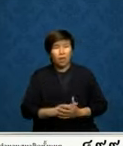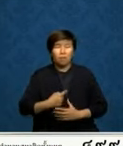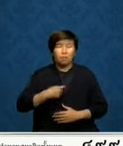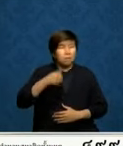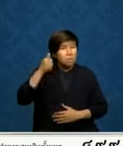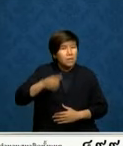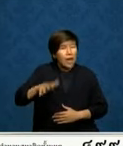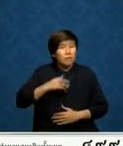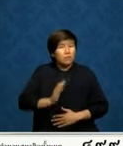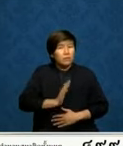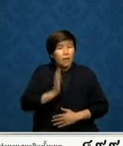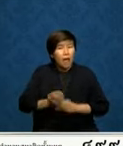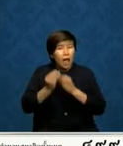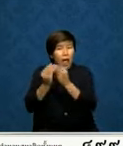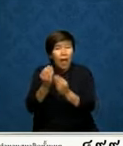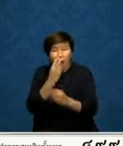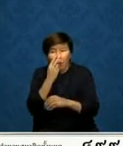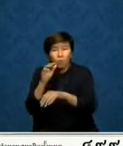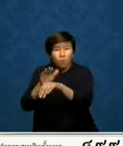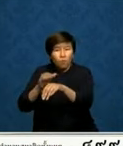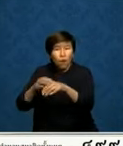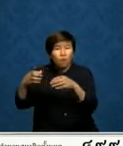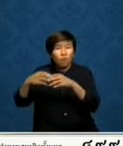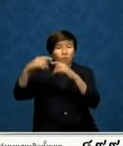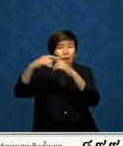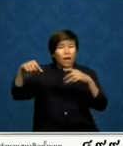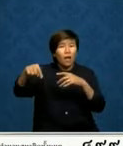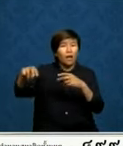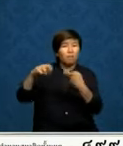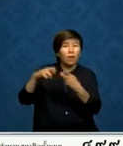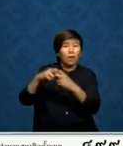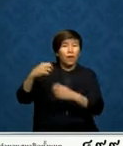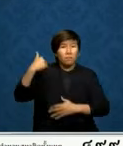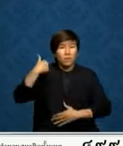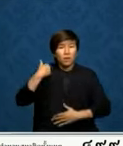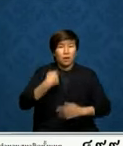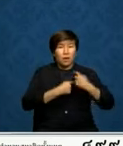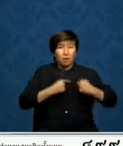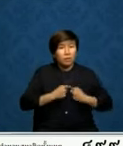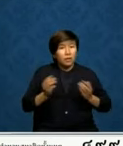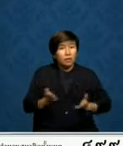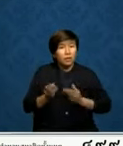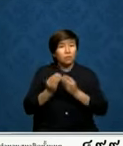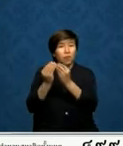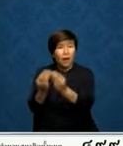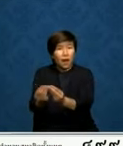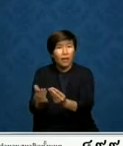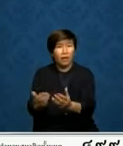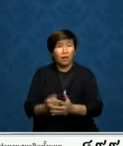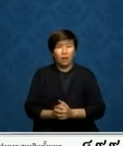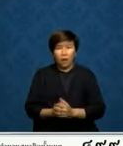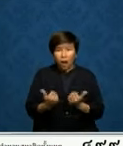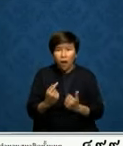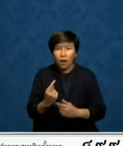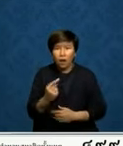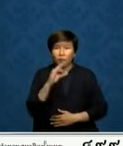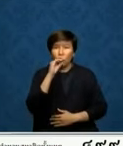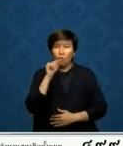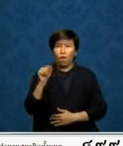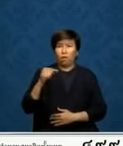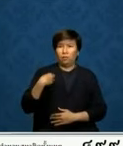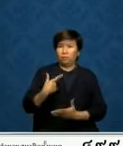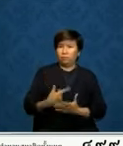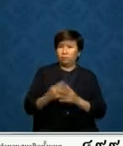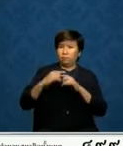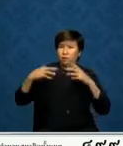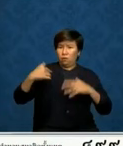กียรติให้ความเห็นใจฝ่ายค้านที่เขามีปัญหาเราต้องให้กำลังใจซึ่งกันและกันแต่ท่านมาพูดอย่างนี้เหมือนกับพวกผมนี่อย